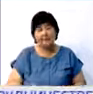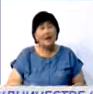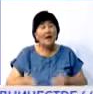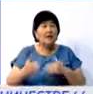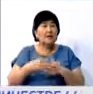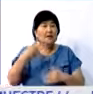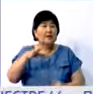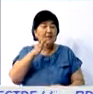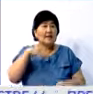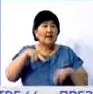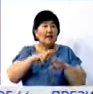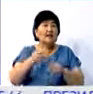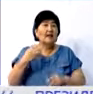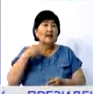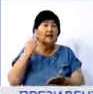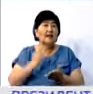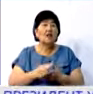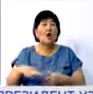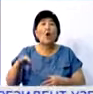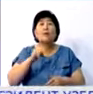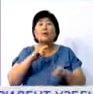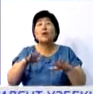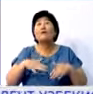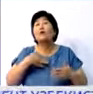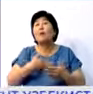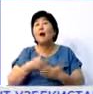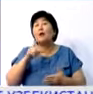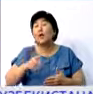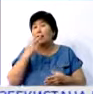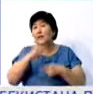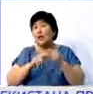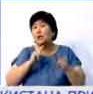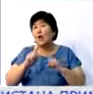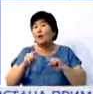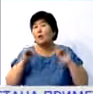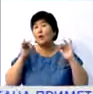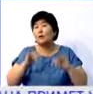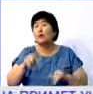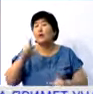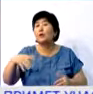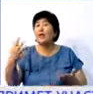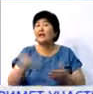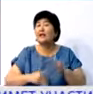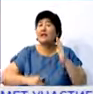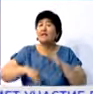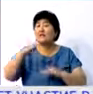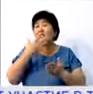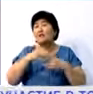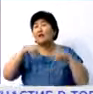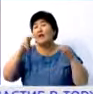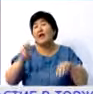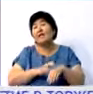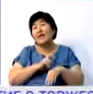В преддверии 20-летия Астаны в Кызылорде состоялся областной форум патриотов. Традиционный форум собрал людей, достигших вершин своей профессии –